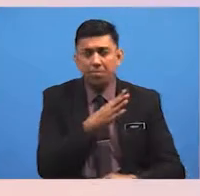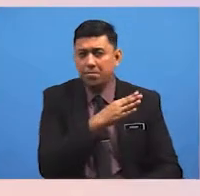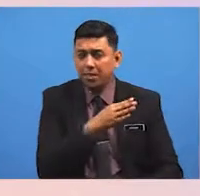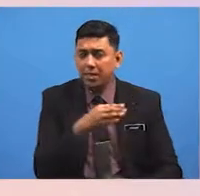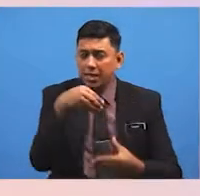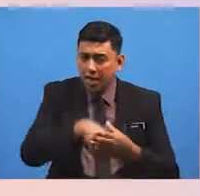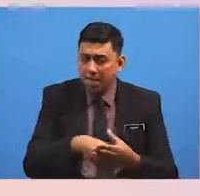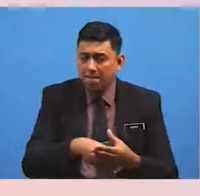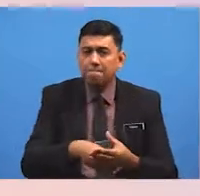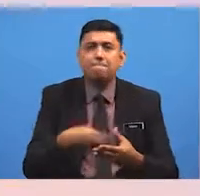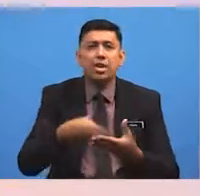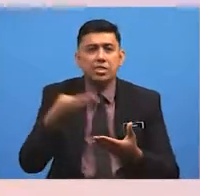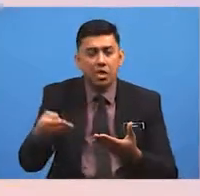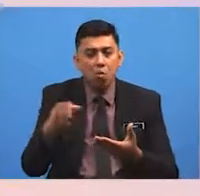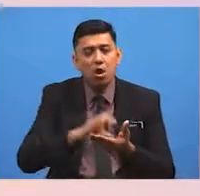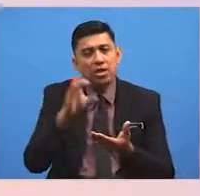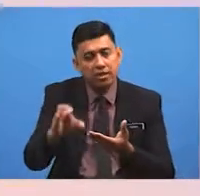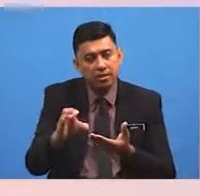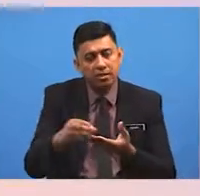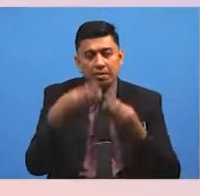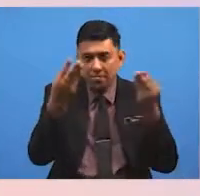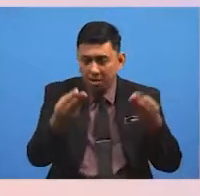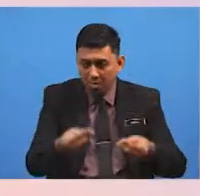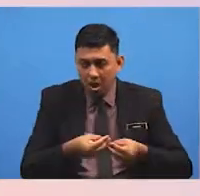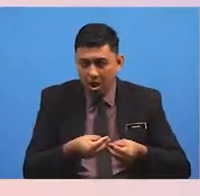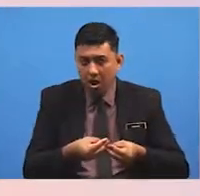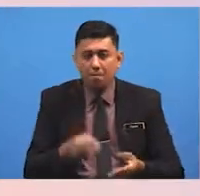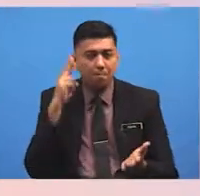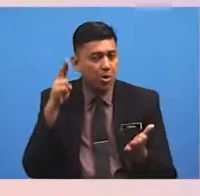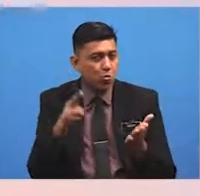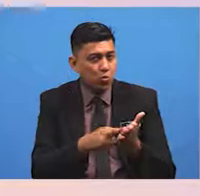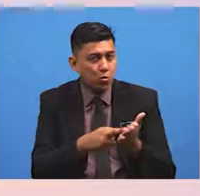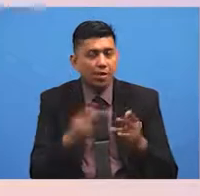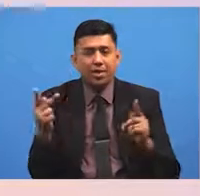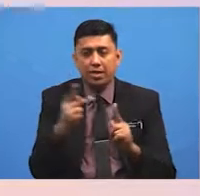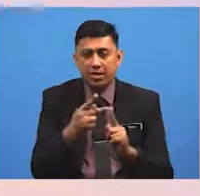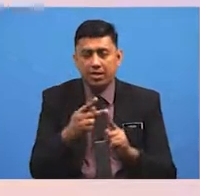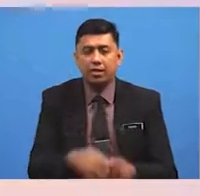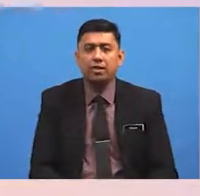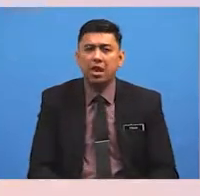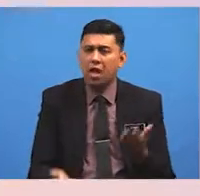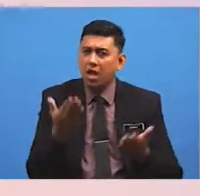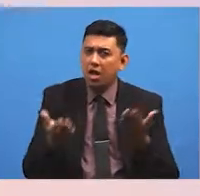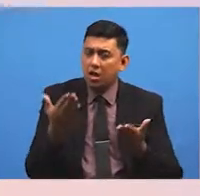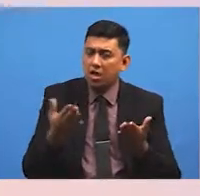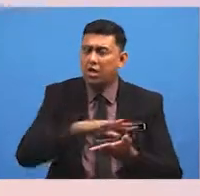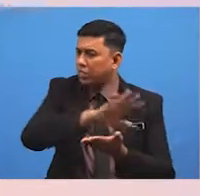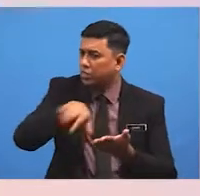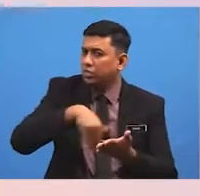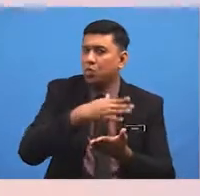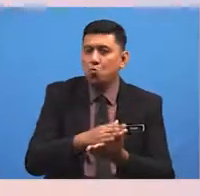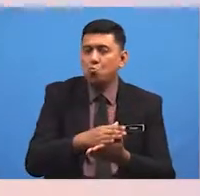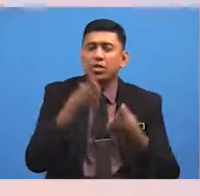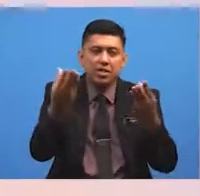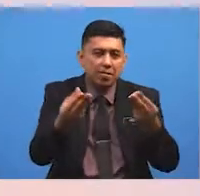belanjawan tunai penerimaan di sini merujuk kepada anggaran semua yang kita